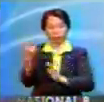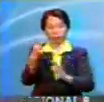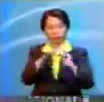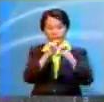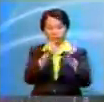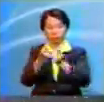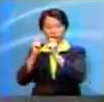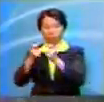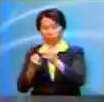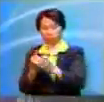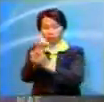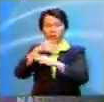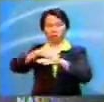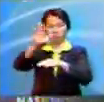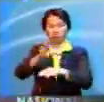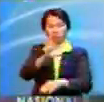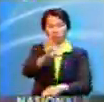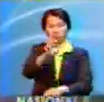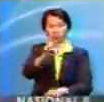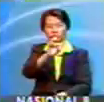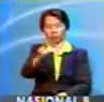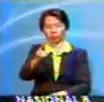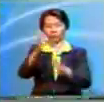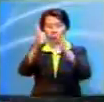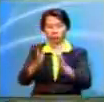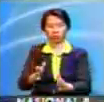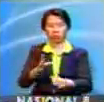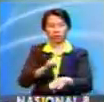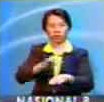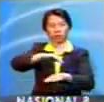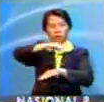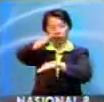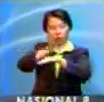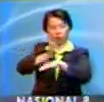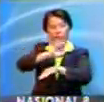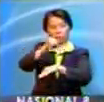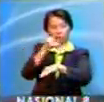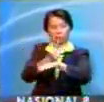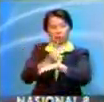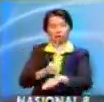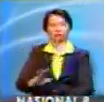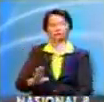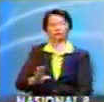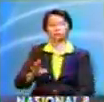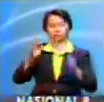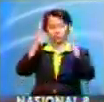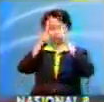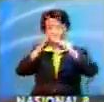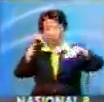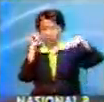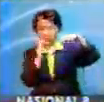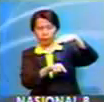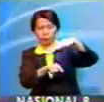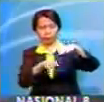pasukan menghiburkan lebih 90,000 penonton di Bukit Jalil. Tok Gajah membuka tirai gol pada